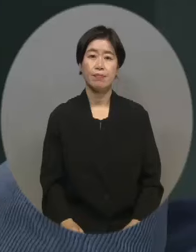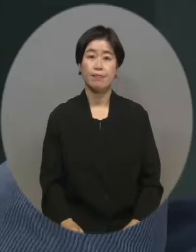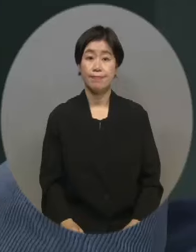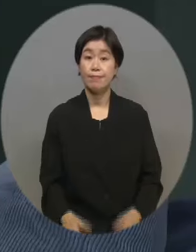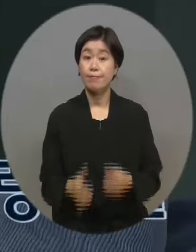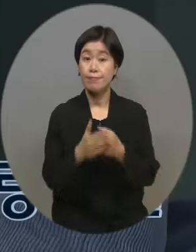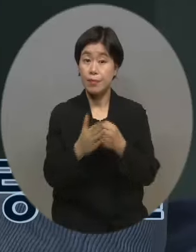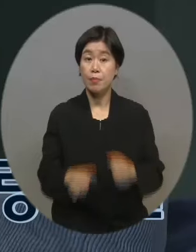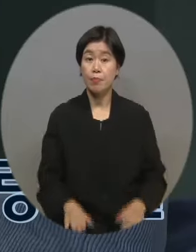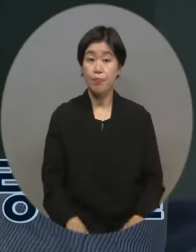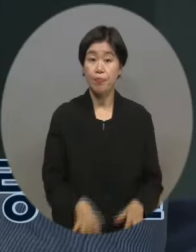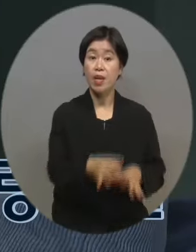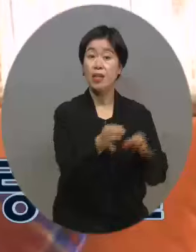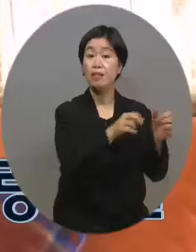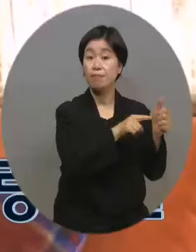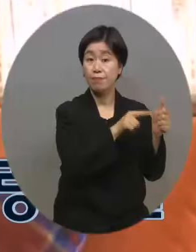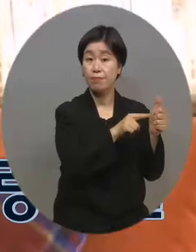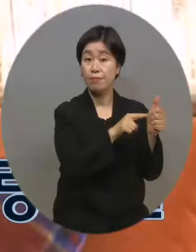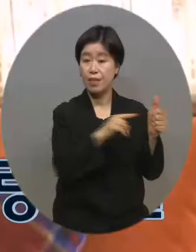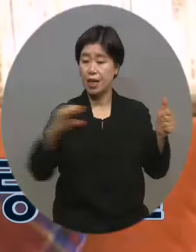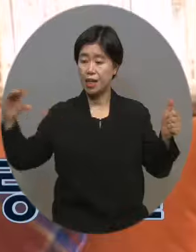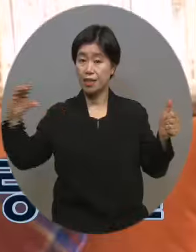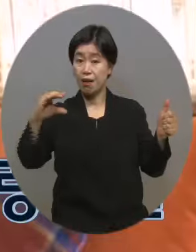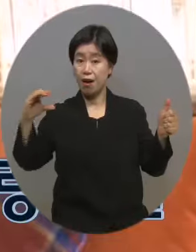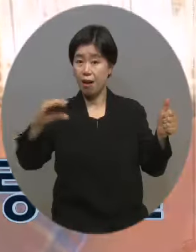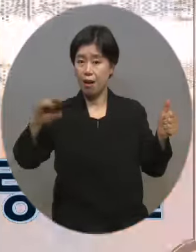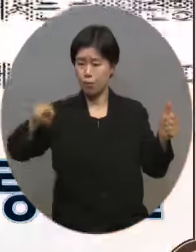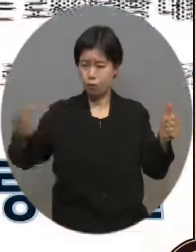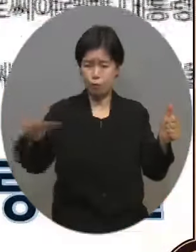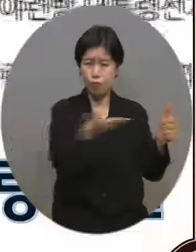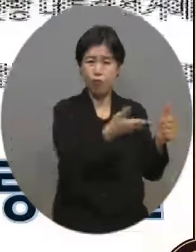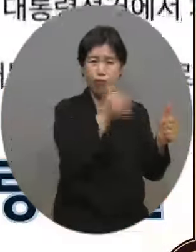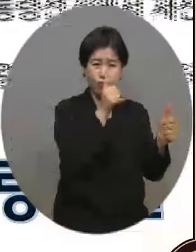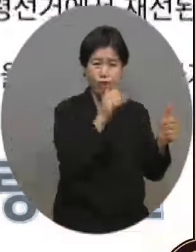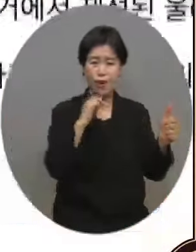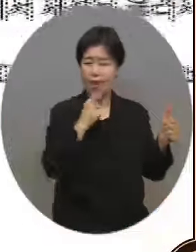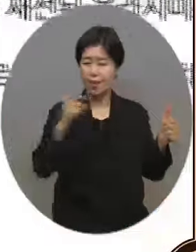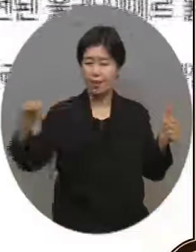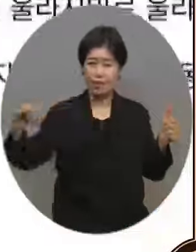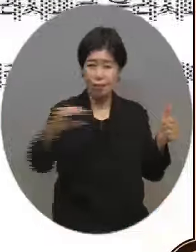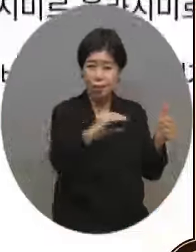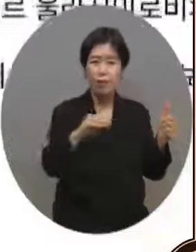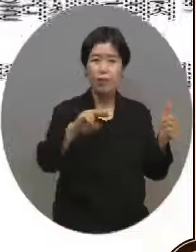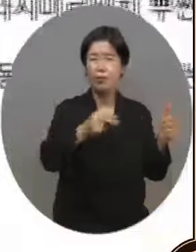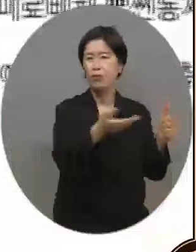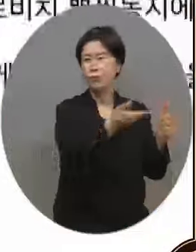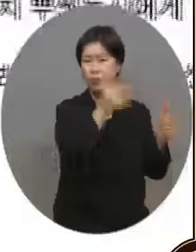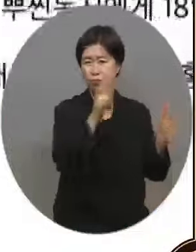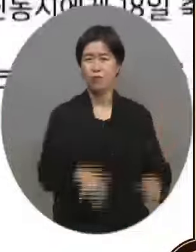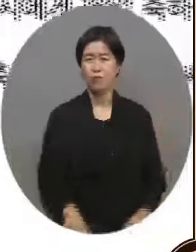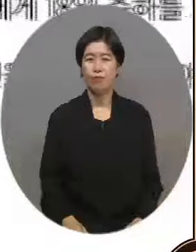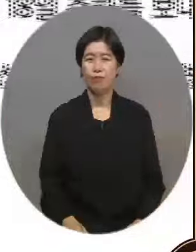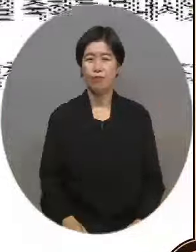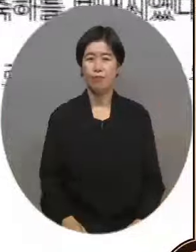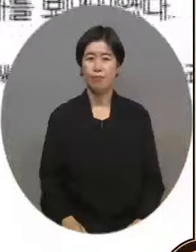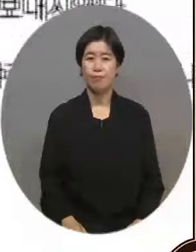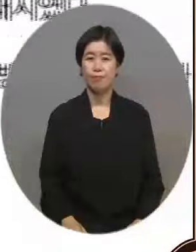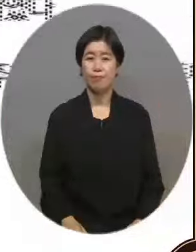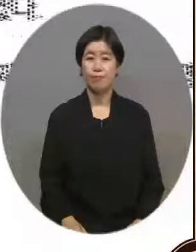네. 김정은이 자동차를 줬더라고요. 아, 개인 자동차 네. 방탄된 거 몇 천만 불짜리.